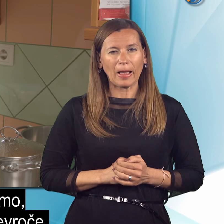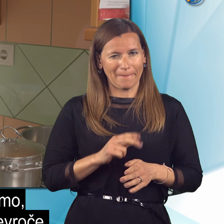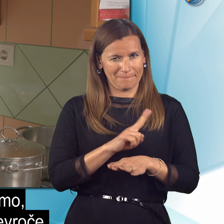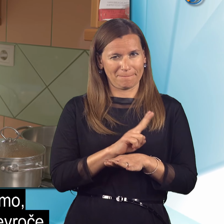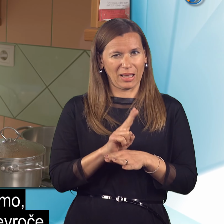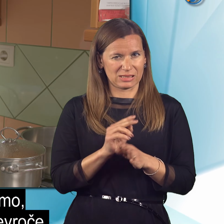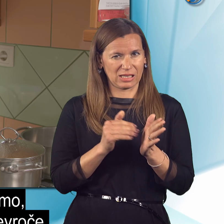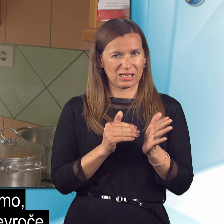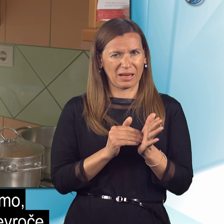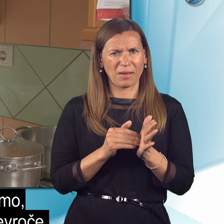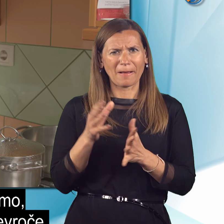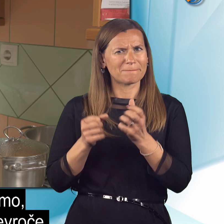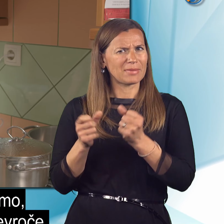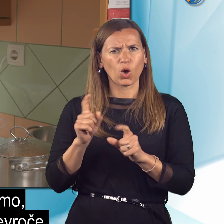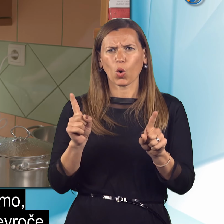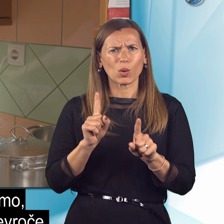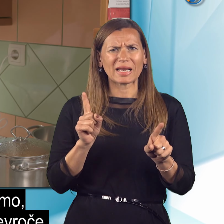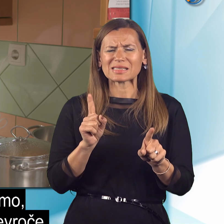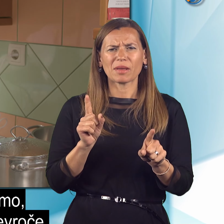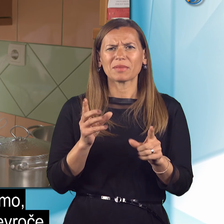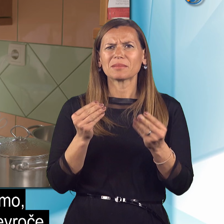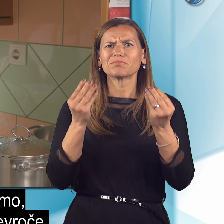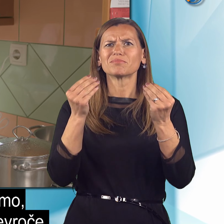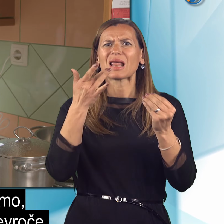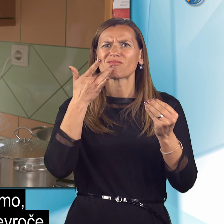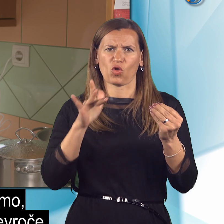Moramo paziti, da mleko ni prevroče.